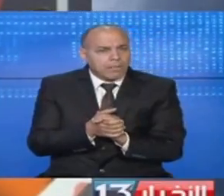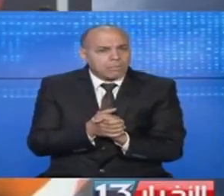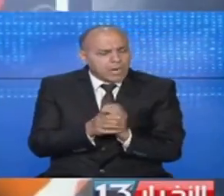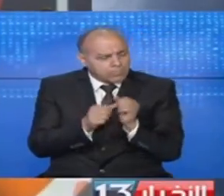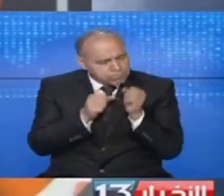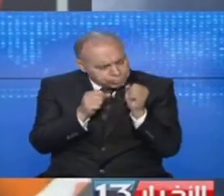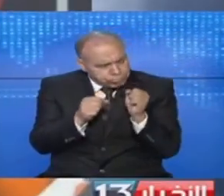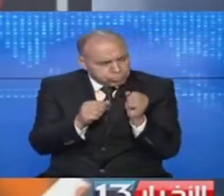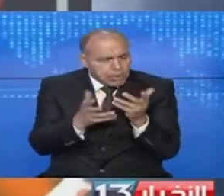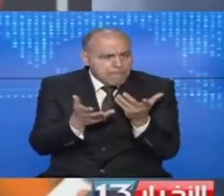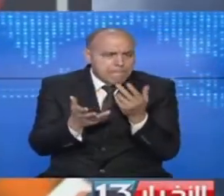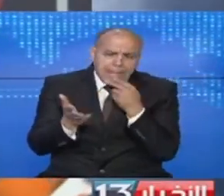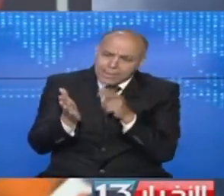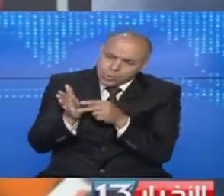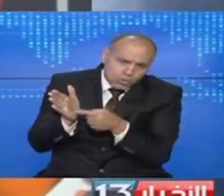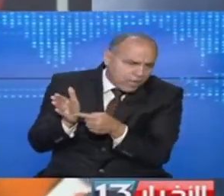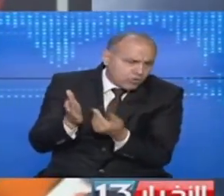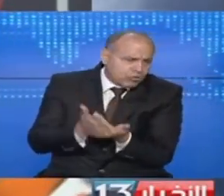الانيفور معناها